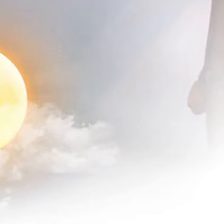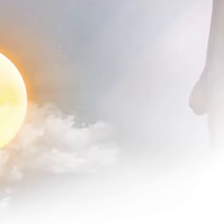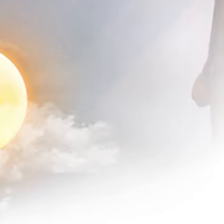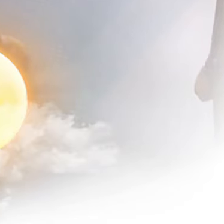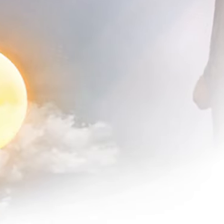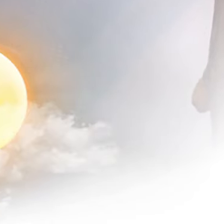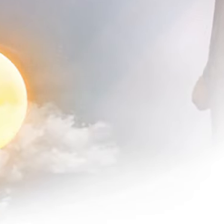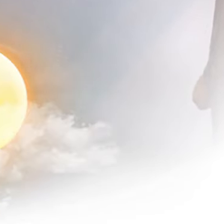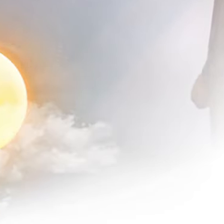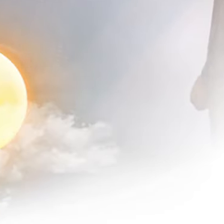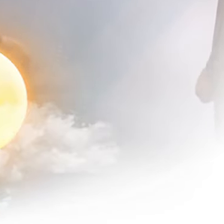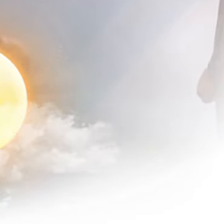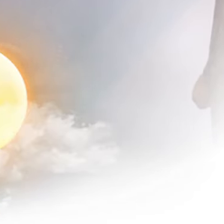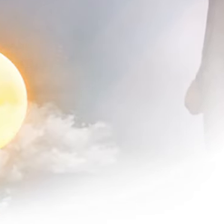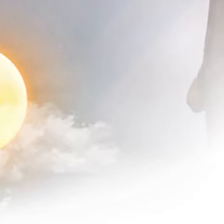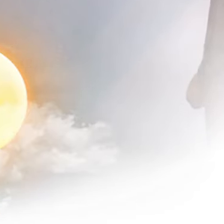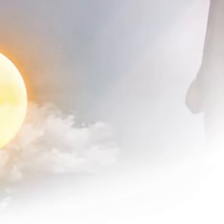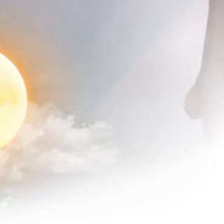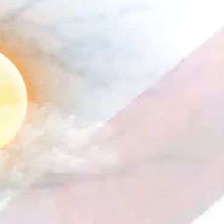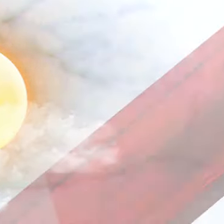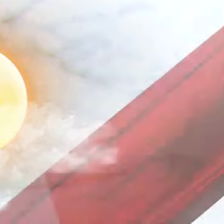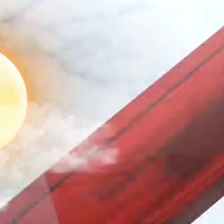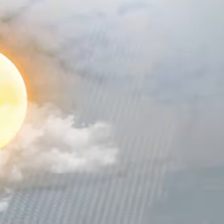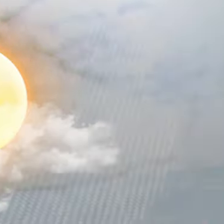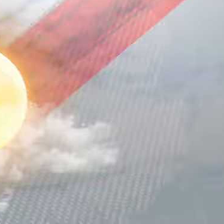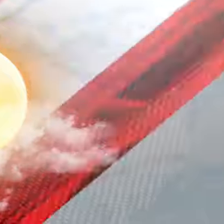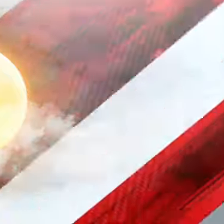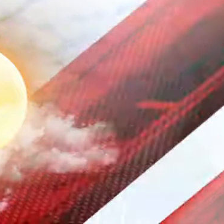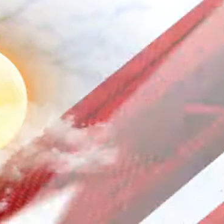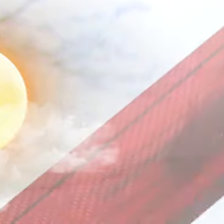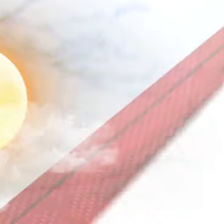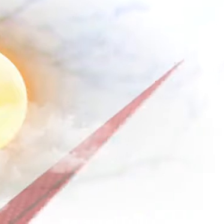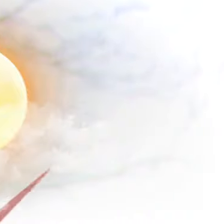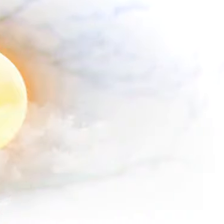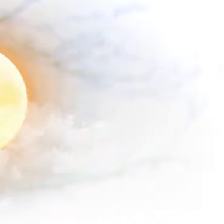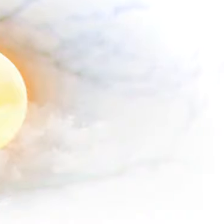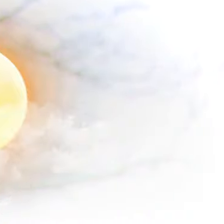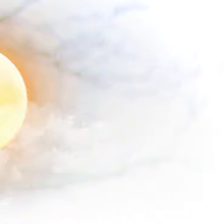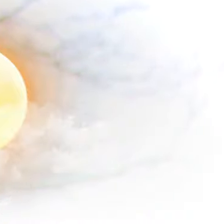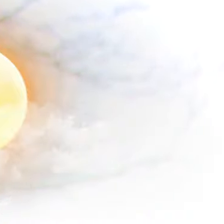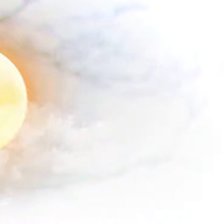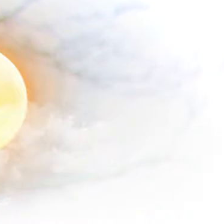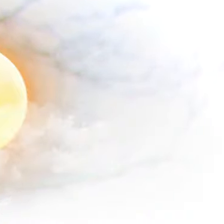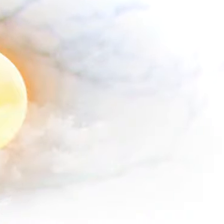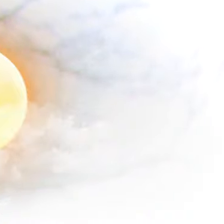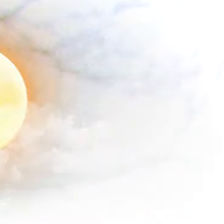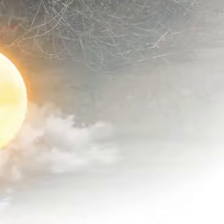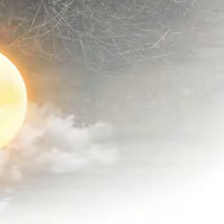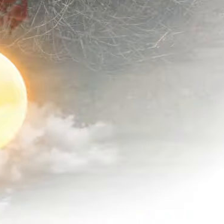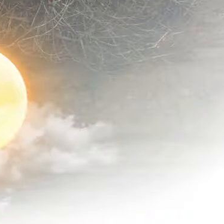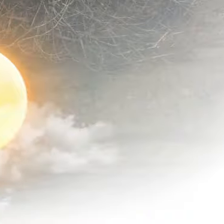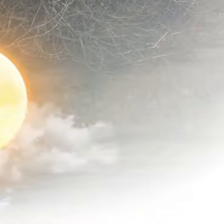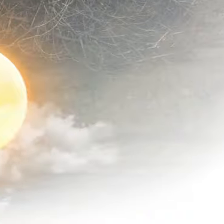Карэльчах тэрмометры пакажуць каля 8 градусаў цяпла раніцай, да плюс 13 днём і да 9 з